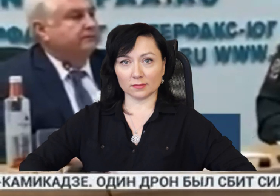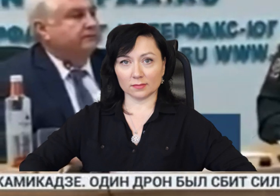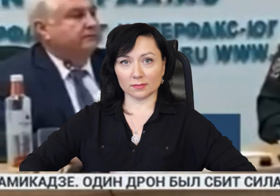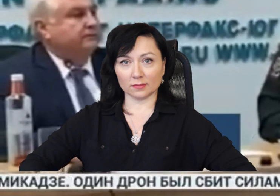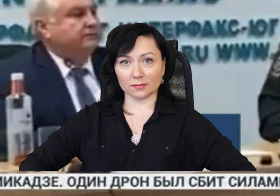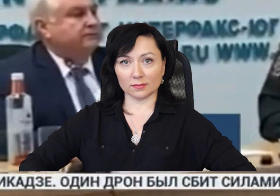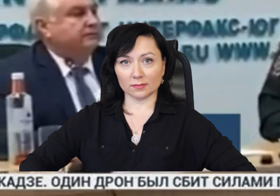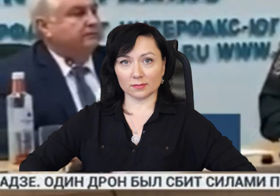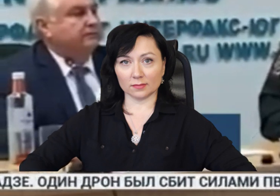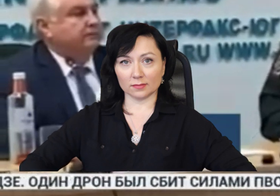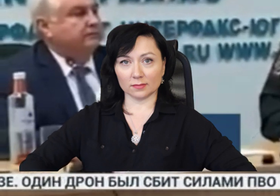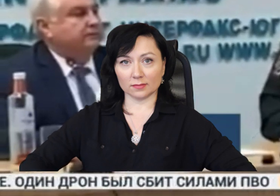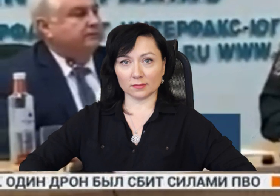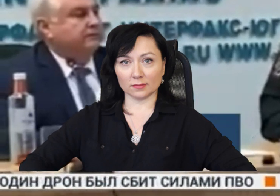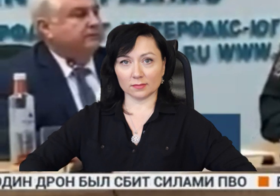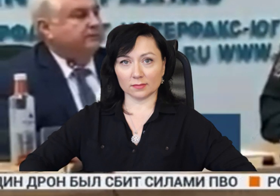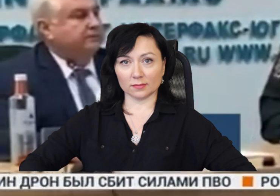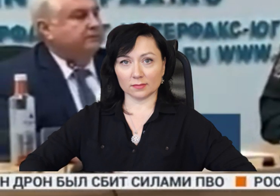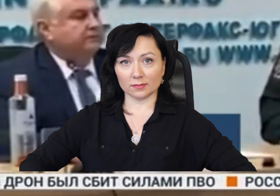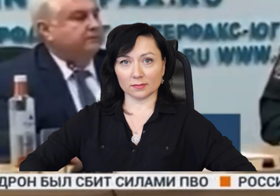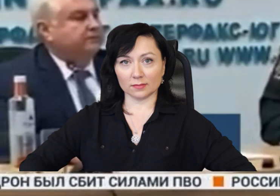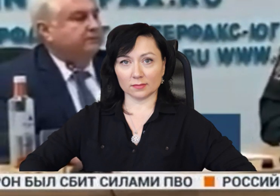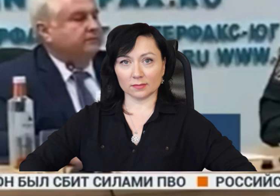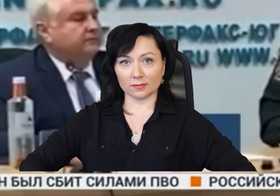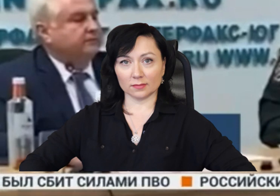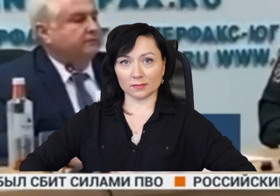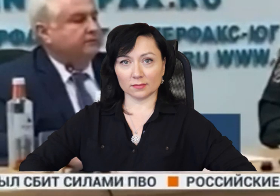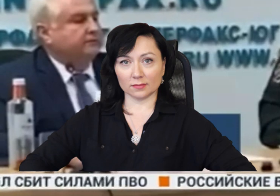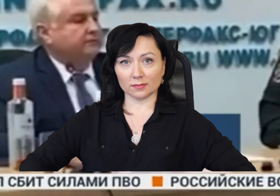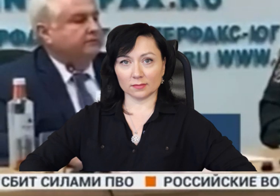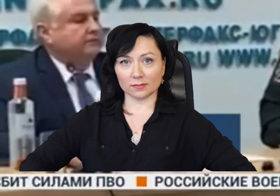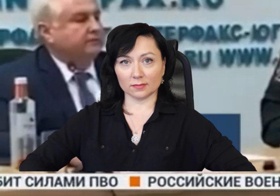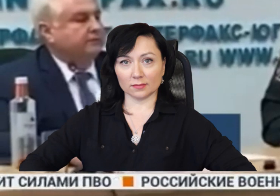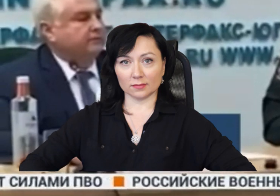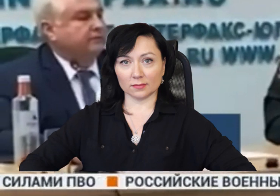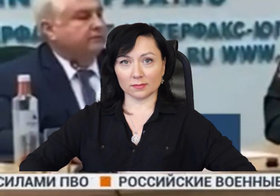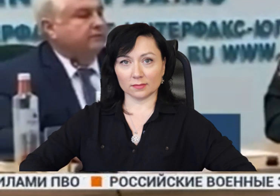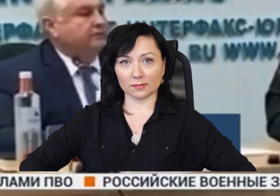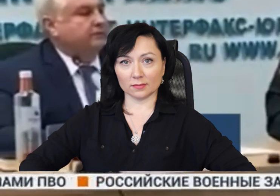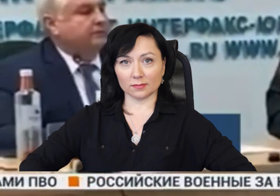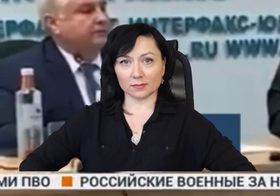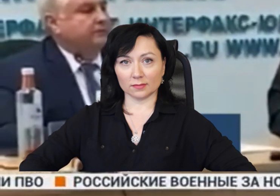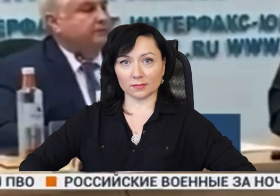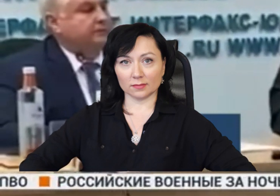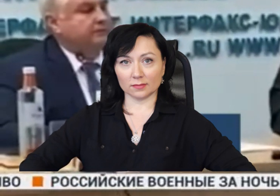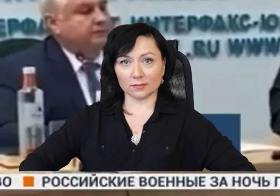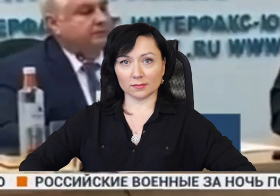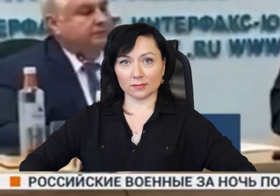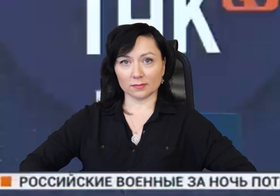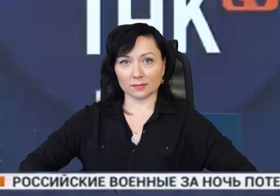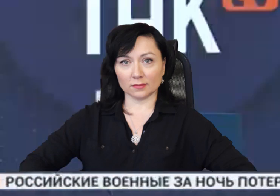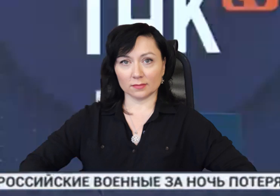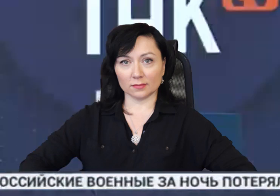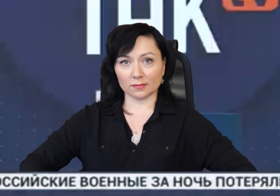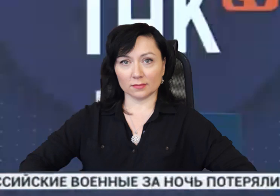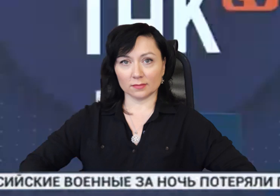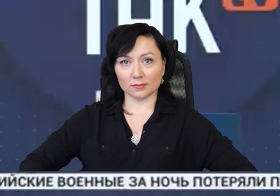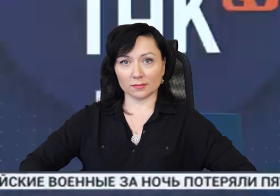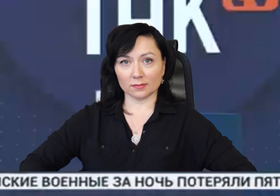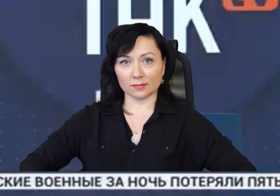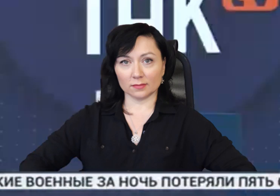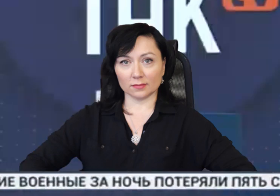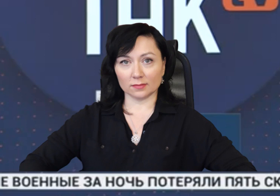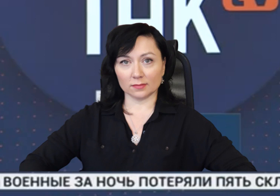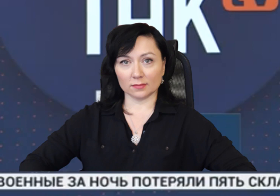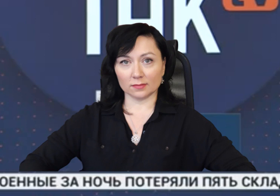из-за этого количества туристов на данный момент не поступало эту информацию подтверждает и в ряде других сетевых